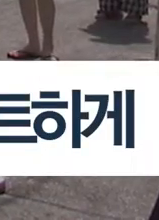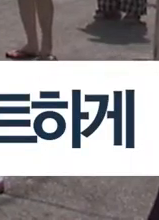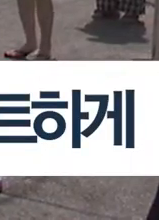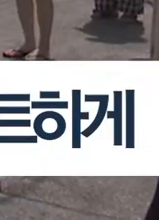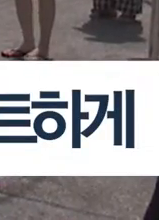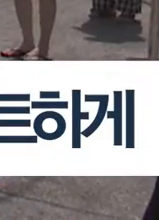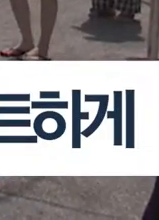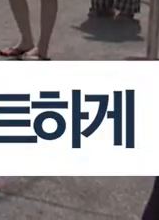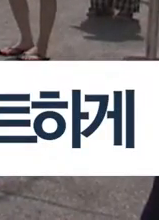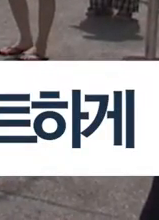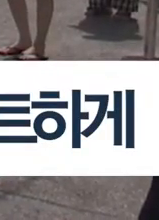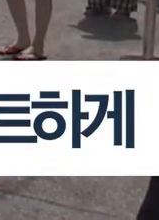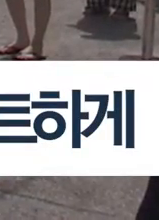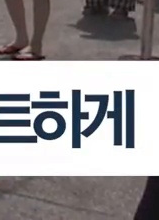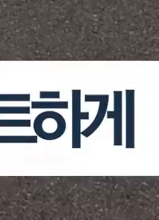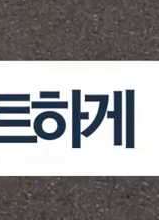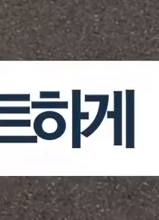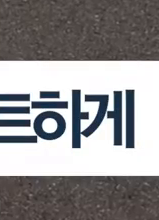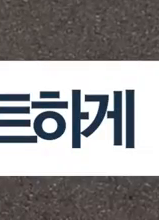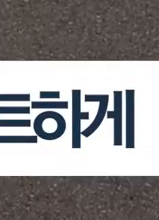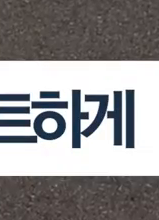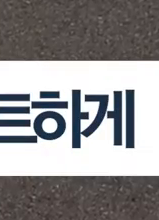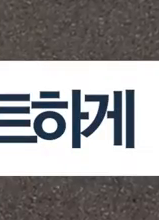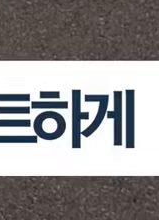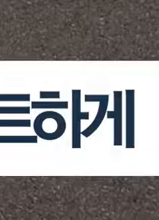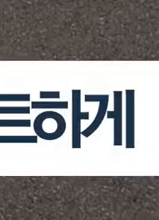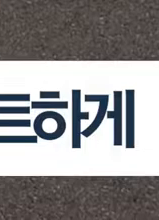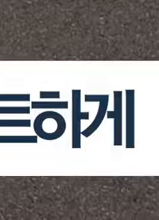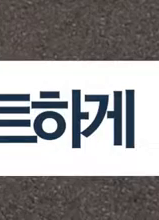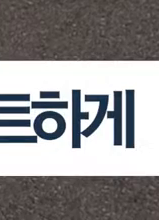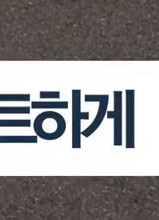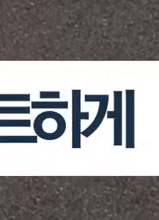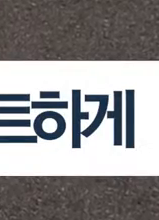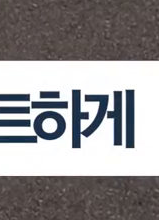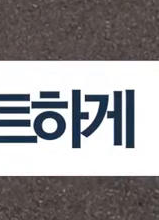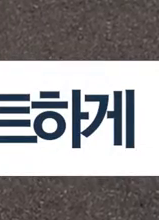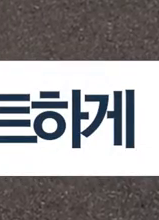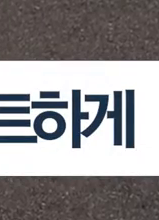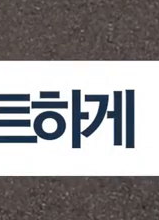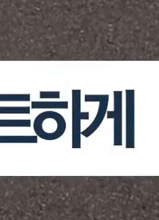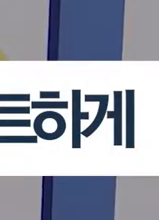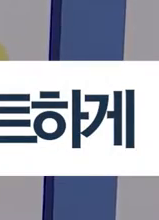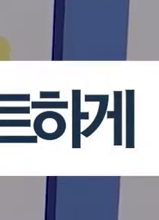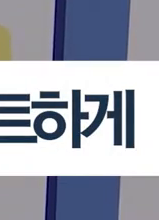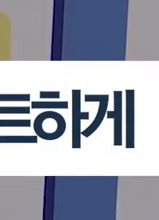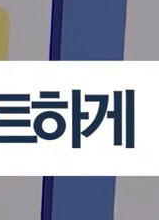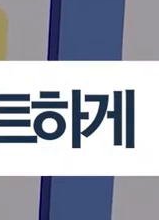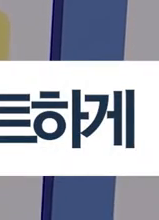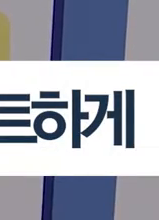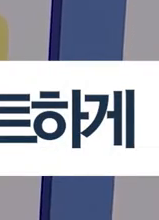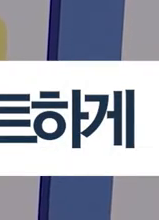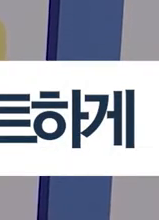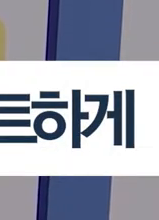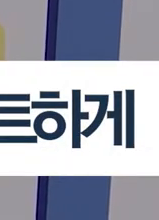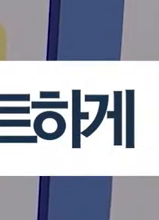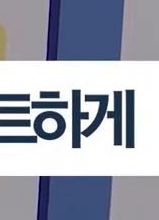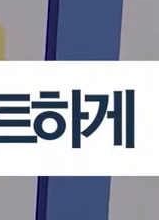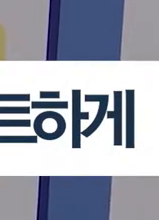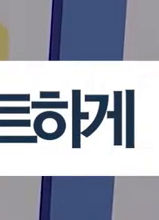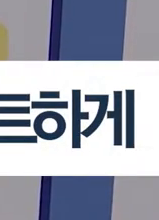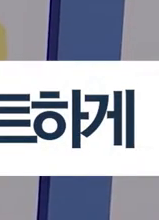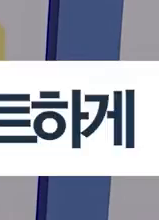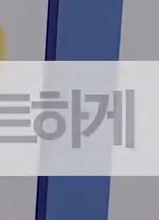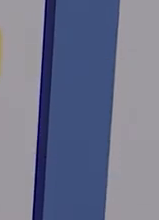강서구 보건소 선별진료소에서 스마트폰으로 문진표를 작성하는 방식을 도입해 대기시간과 교차 감염의 위험이 크게